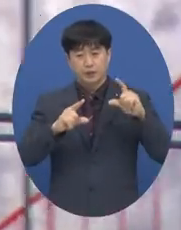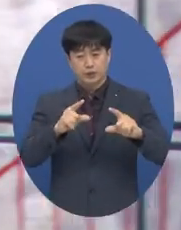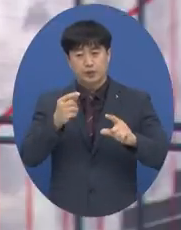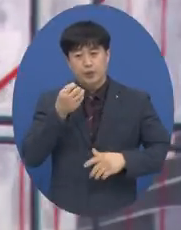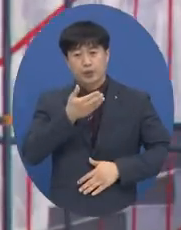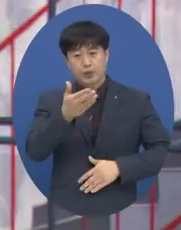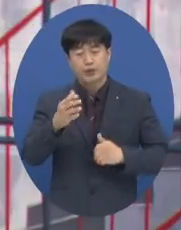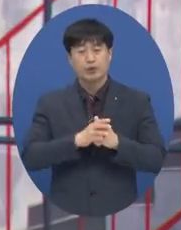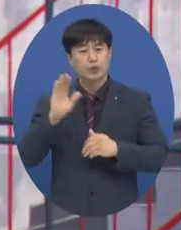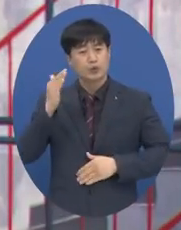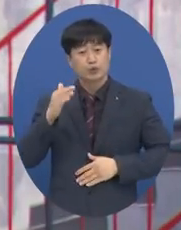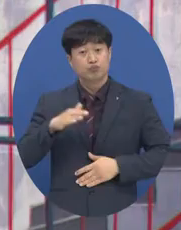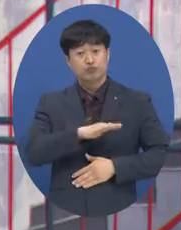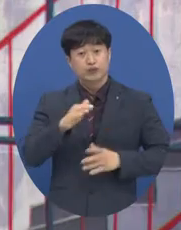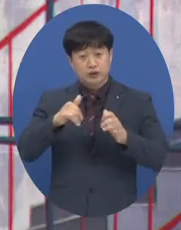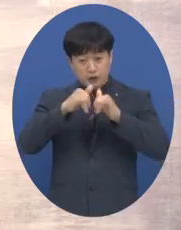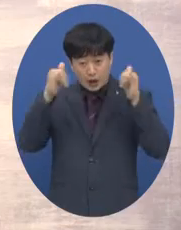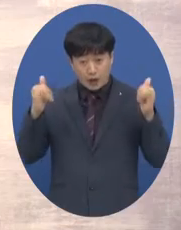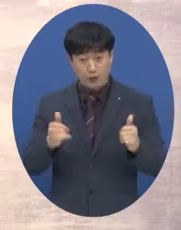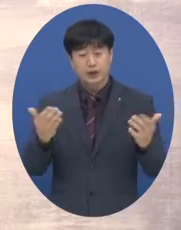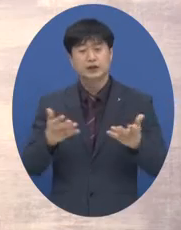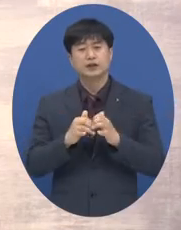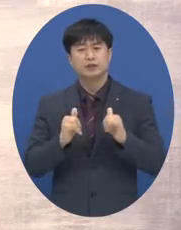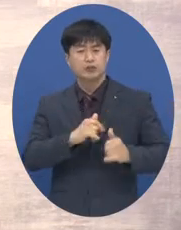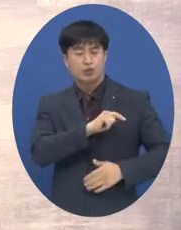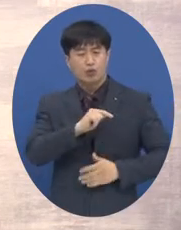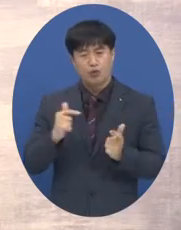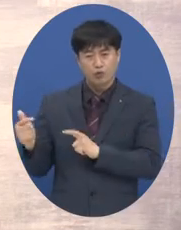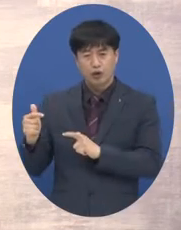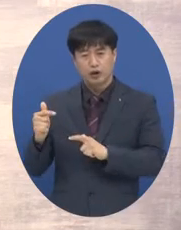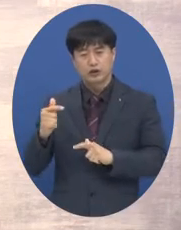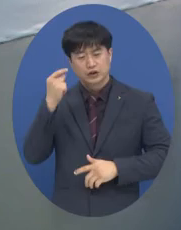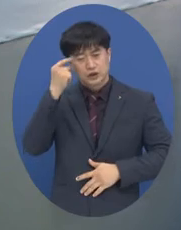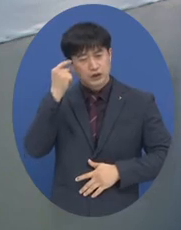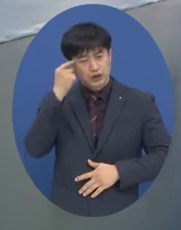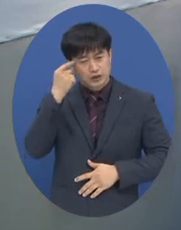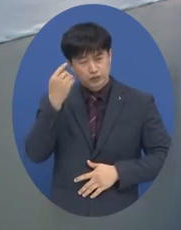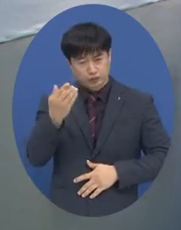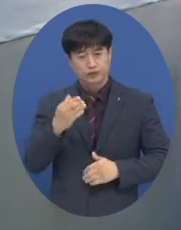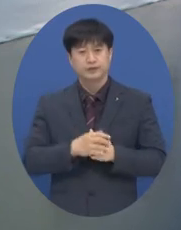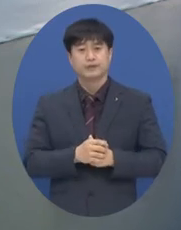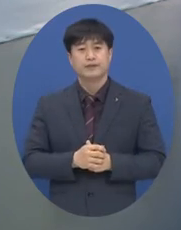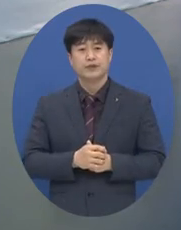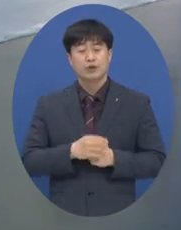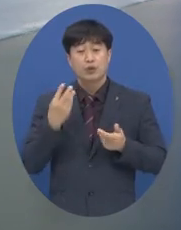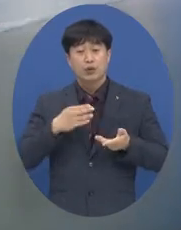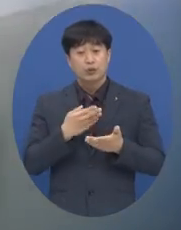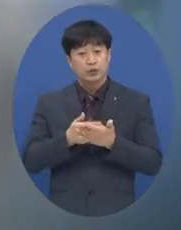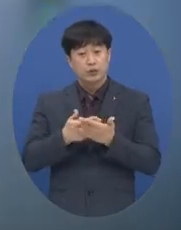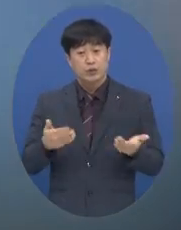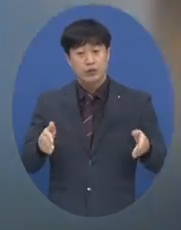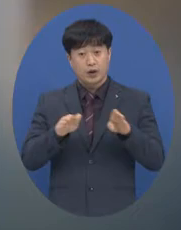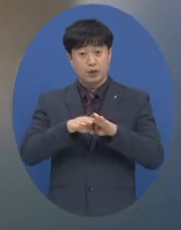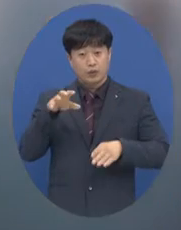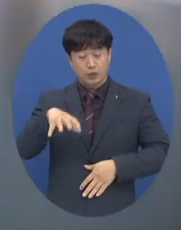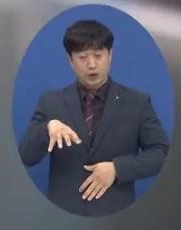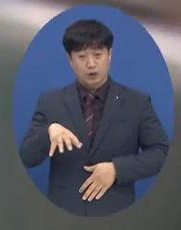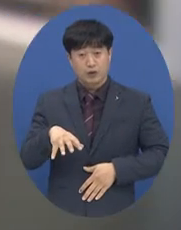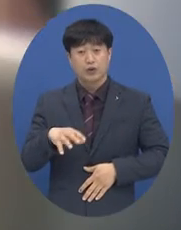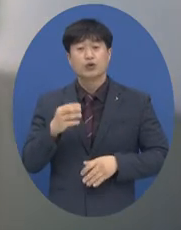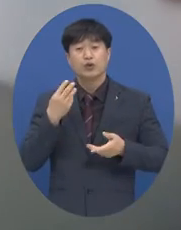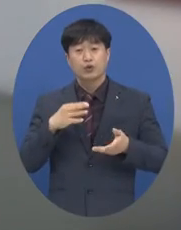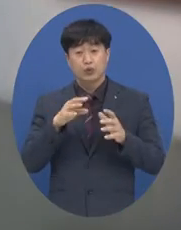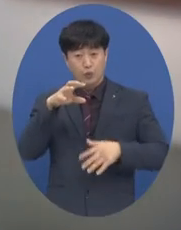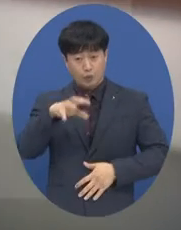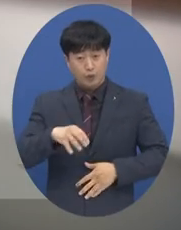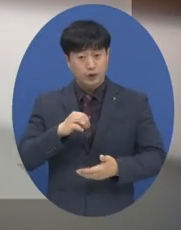통해 요즘의 우리 사회와 노동자에 대한 여러 물음을 던집니다. 경기도 미술관에선 경기도를 기반으로 활동